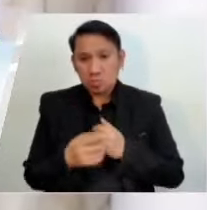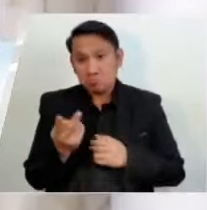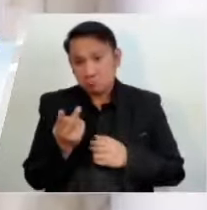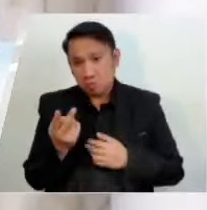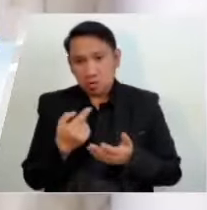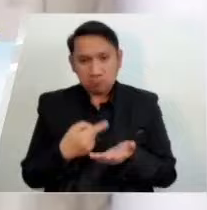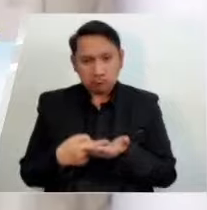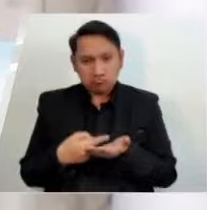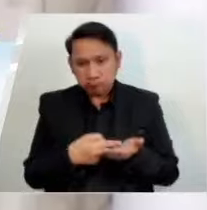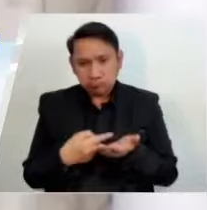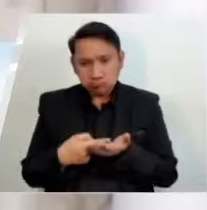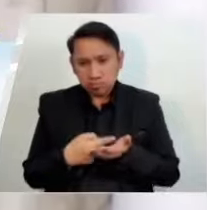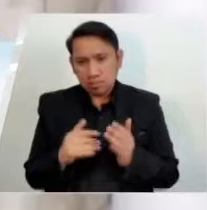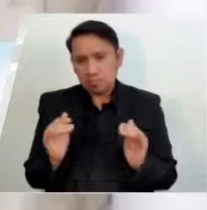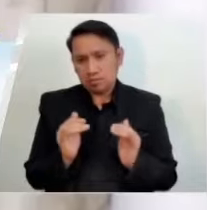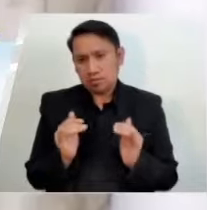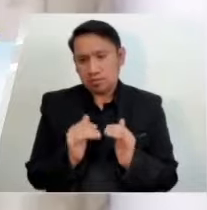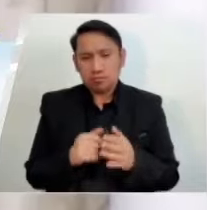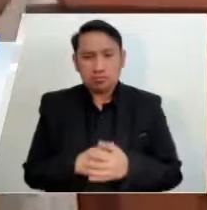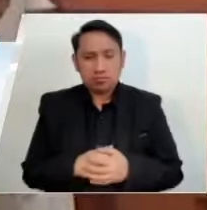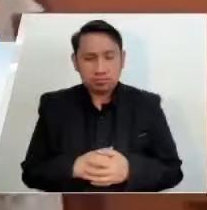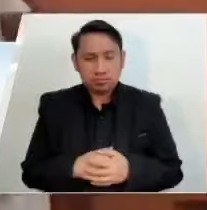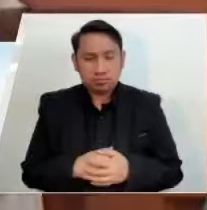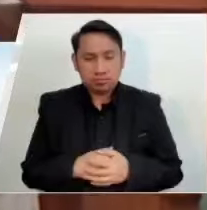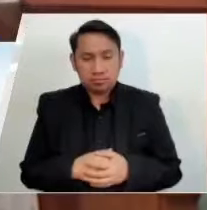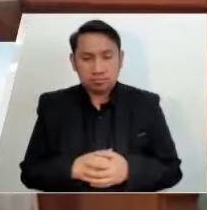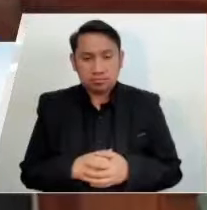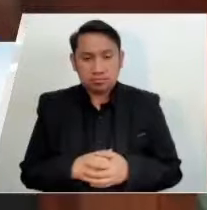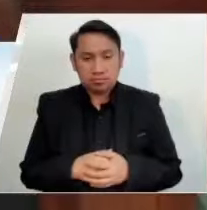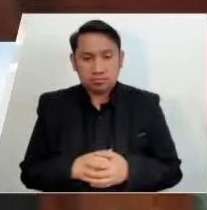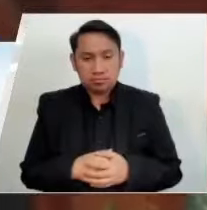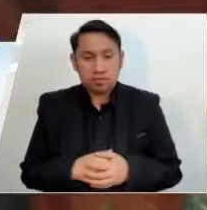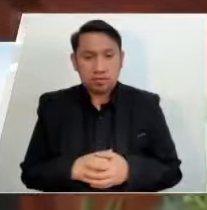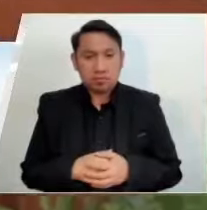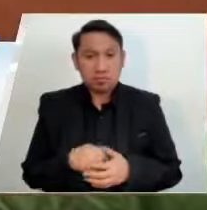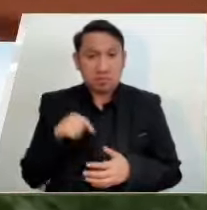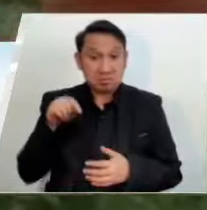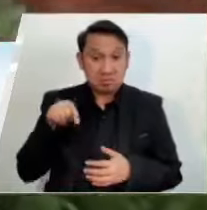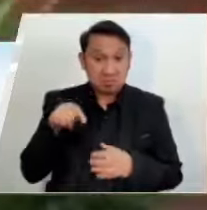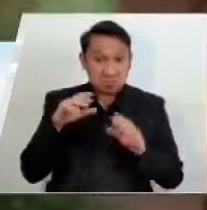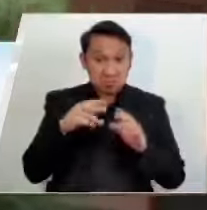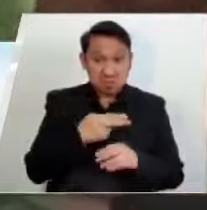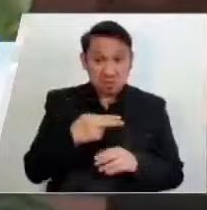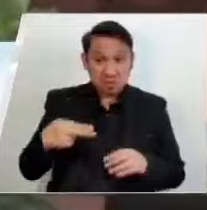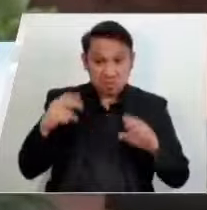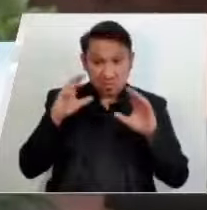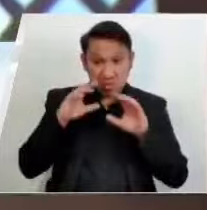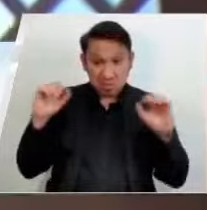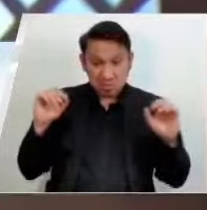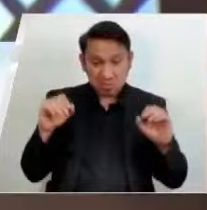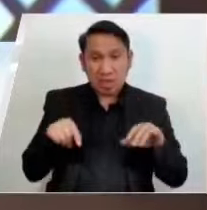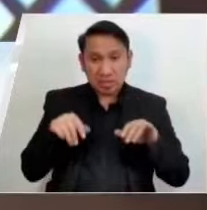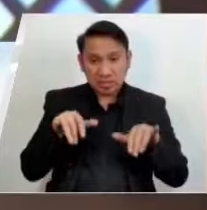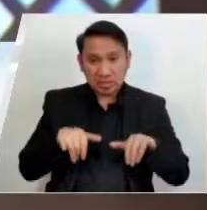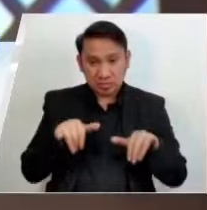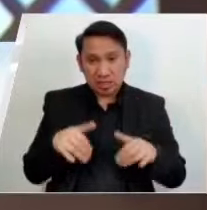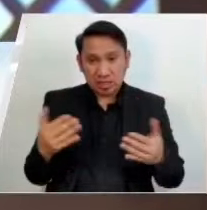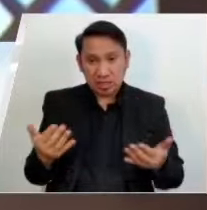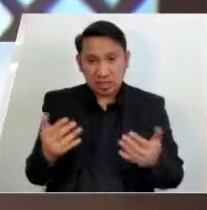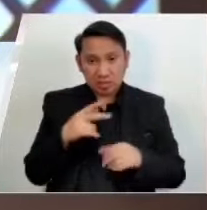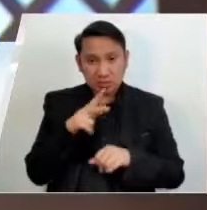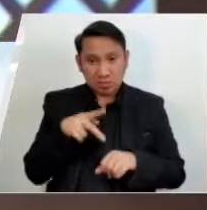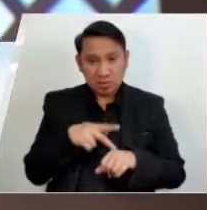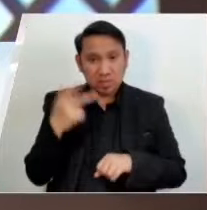at Indonesian President Joko Widodo na nasa Pilipinas para sa tatlong araw na official visit. President Widodo and